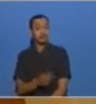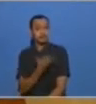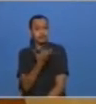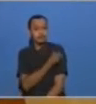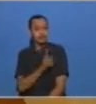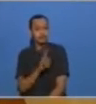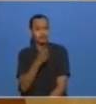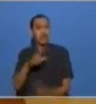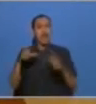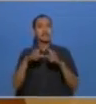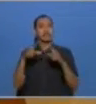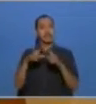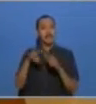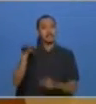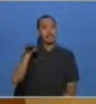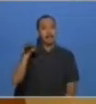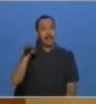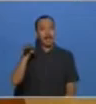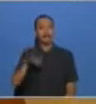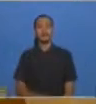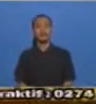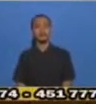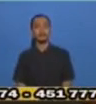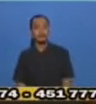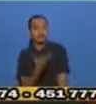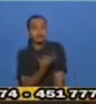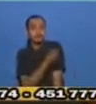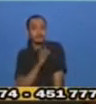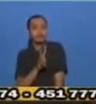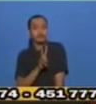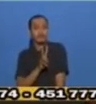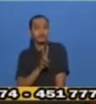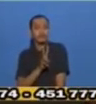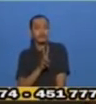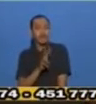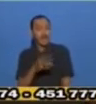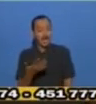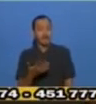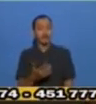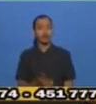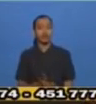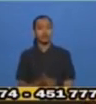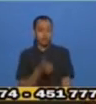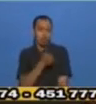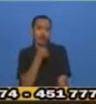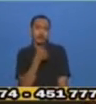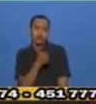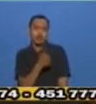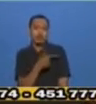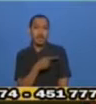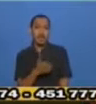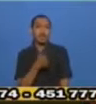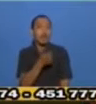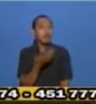pertama sudah pakai AstraZeneca. Nah, berarti dosis kedua sebaiknya. Ya, saya pakai kata-kata